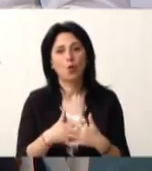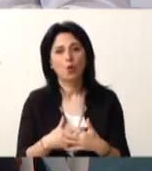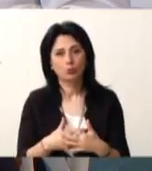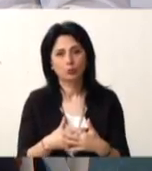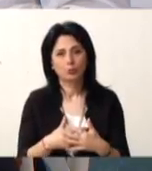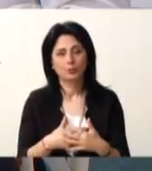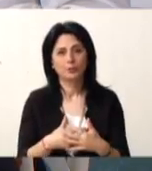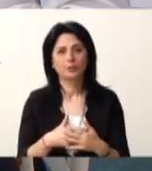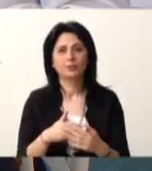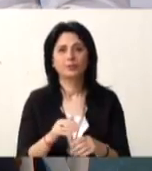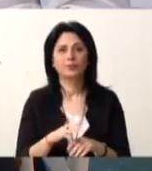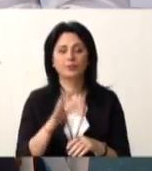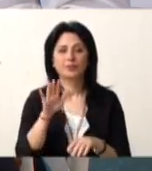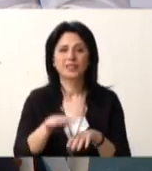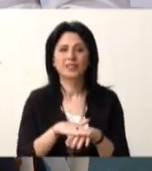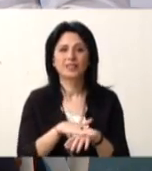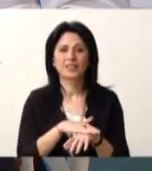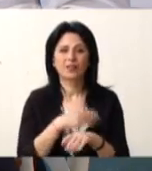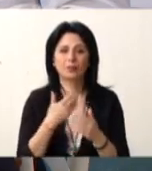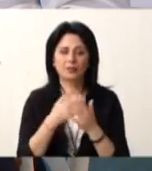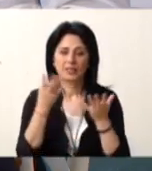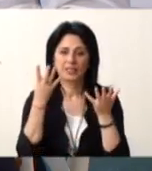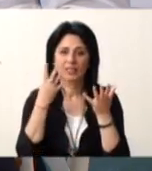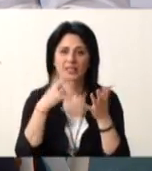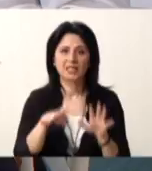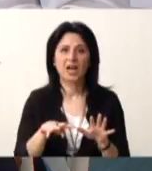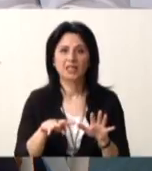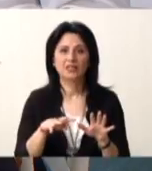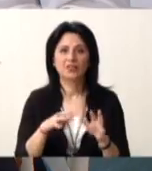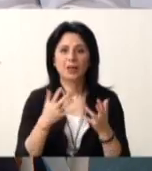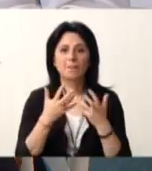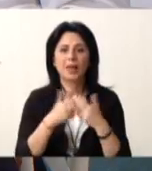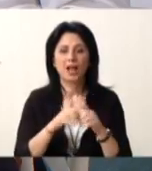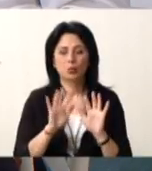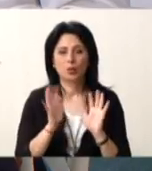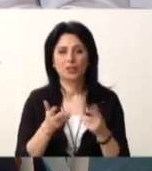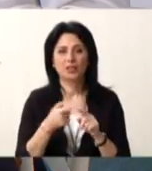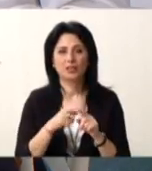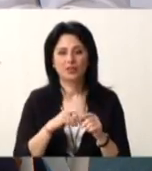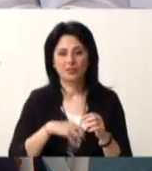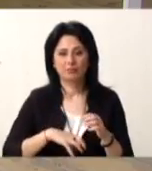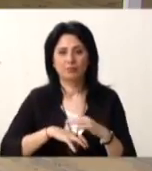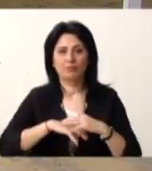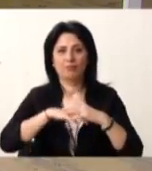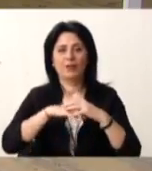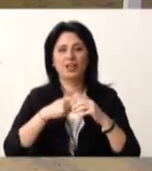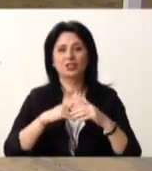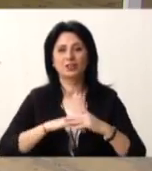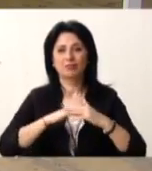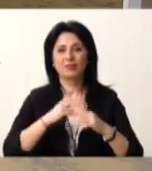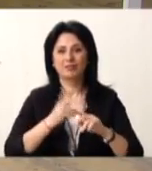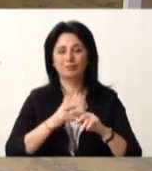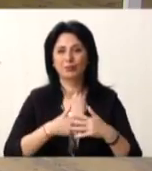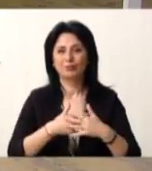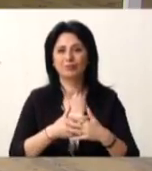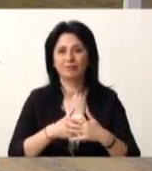ხანგრძლივობასთან, დიდი ხანის განმავლობაში დაახლოებით 9 თვე მექანიკურად ხდება დიაფრაგმის მაღლადგომა და იწვევს ამ სფინქტერის